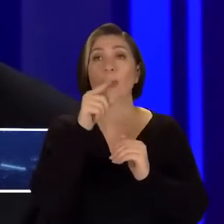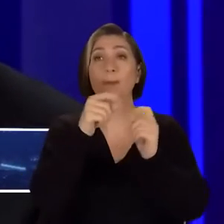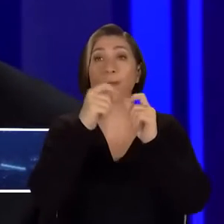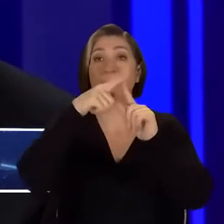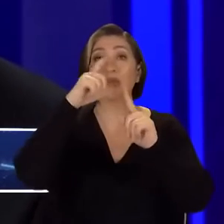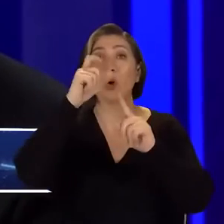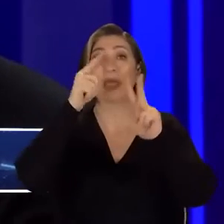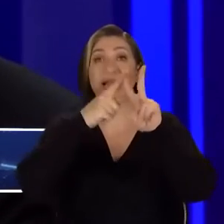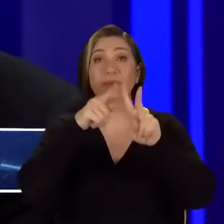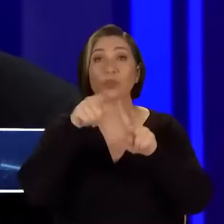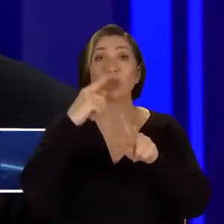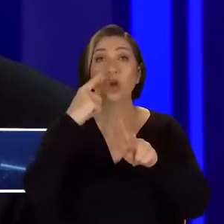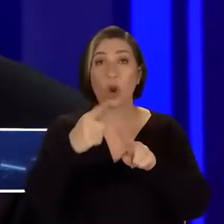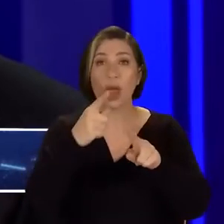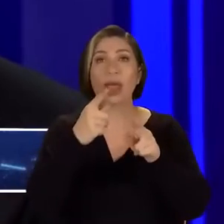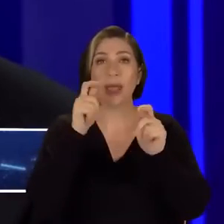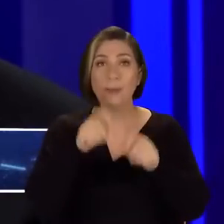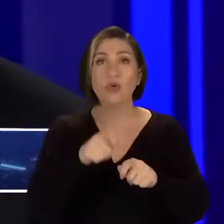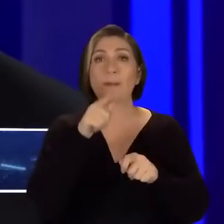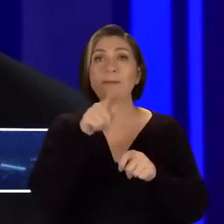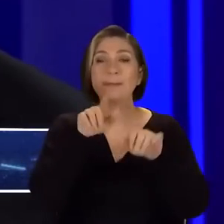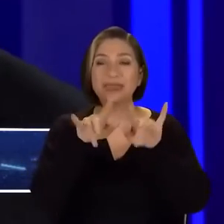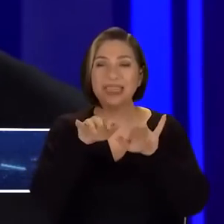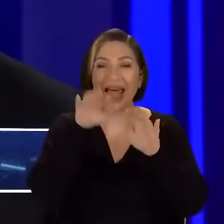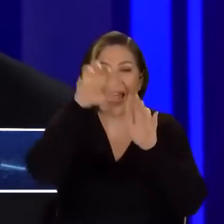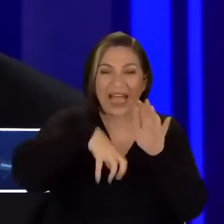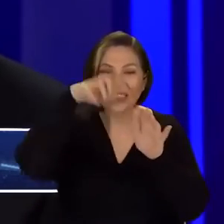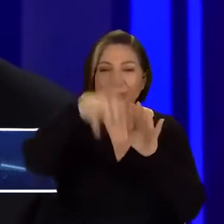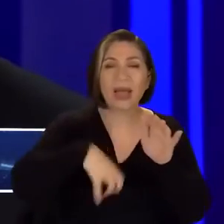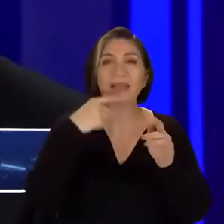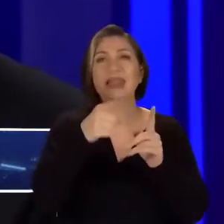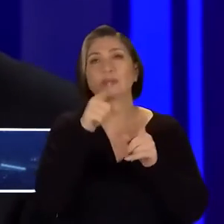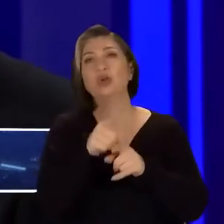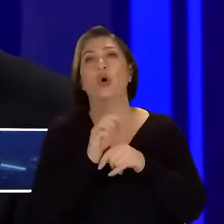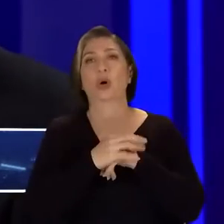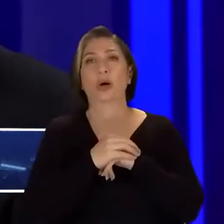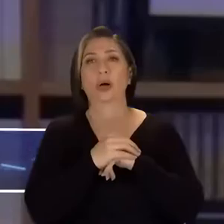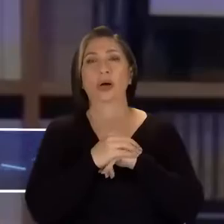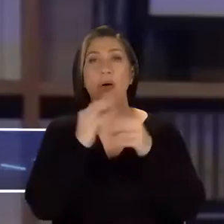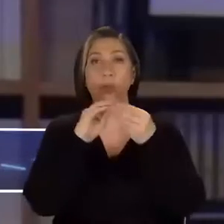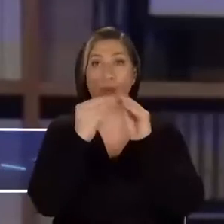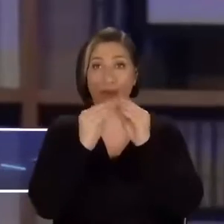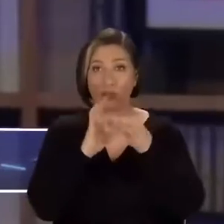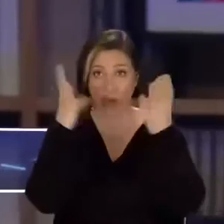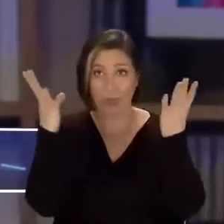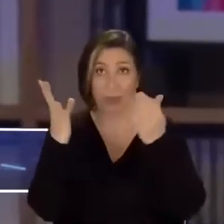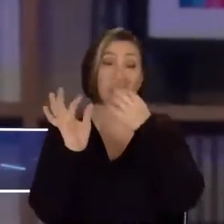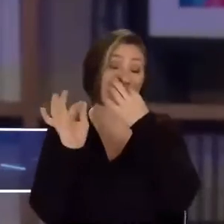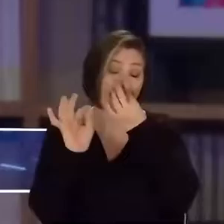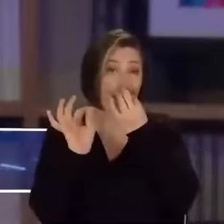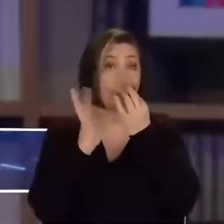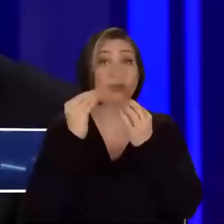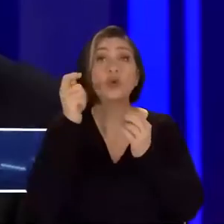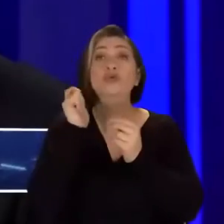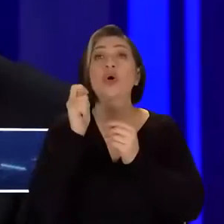şekilde üretiliyor. Ona işte biz madencilik diyoruz. Bilgisayarla kazmak dediğimizde o. Yani problem çözmek. Problem çözmek, evet, ama